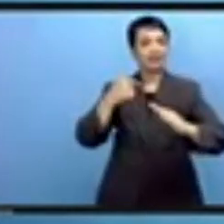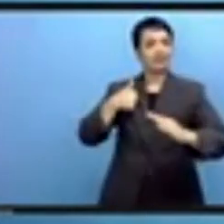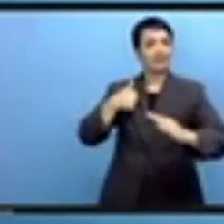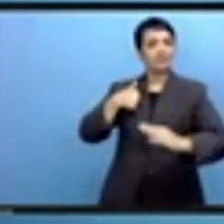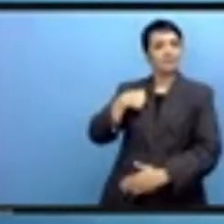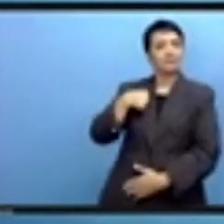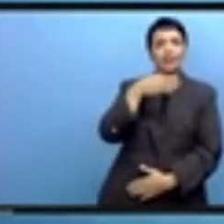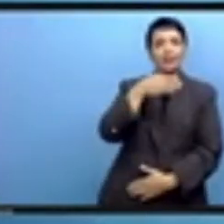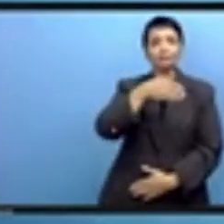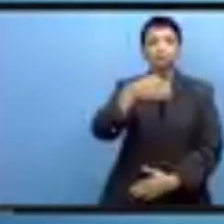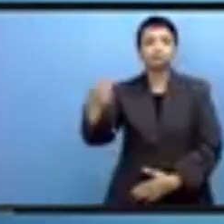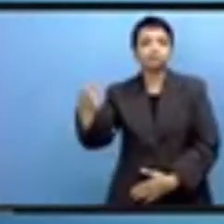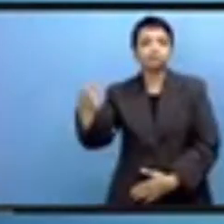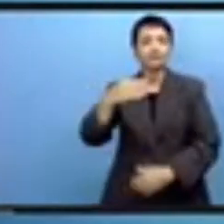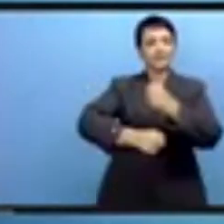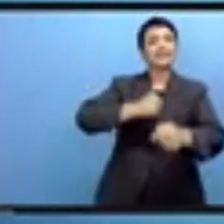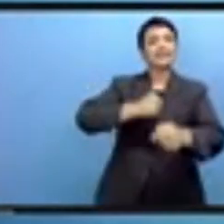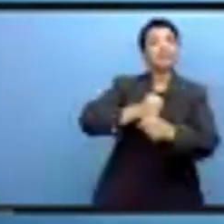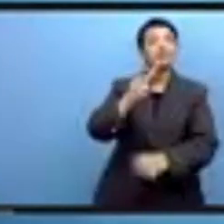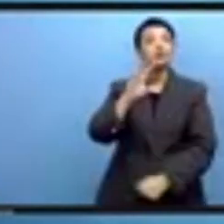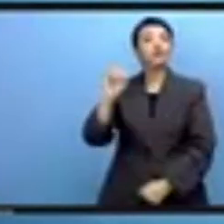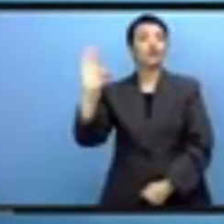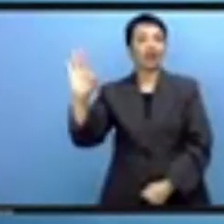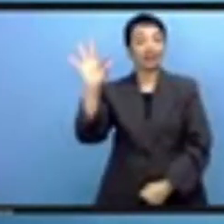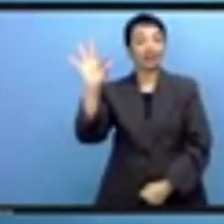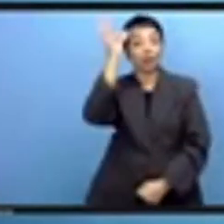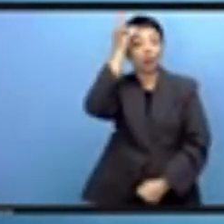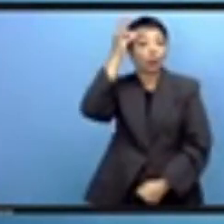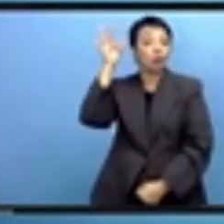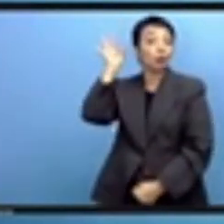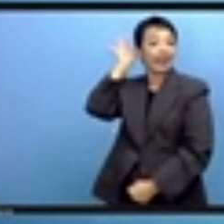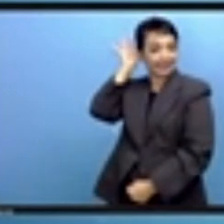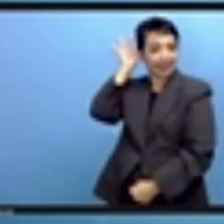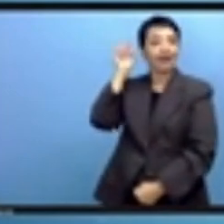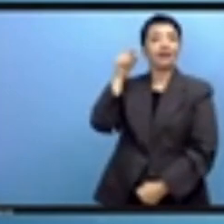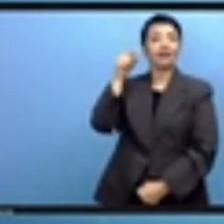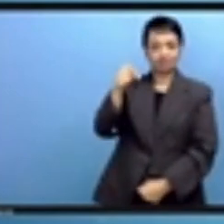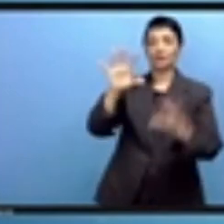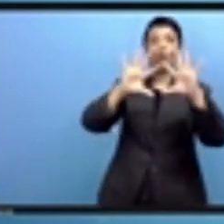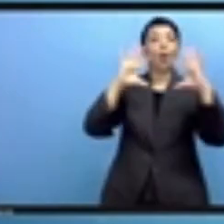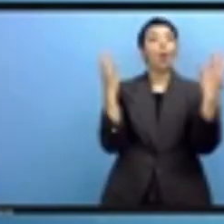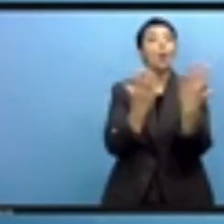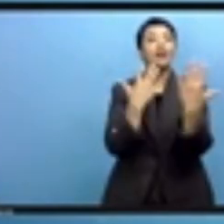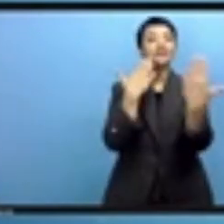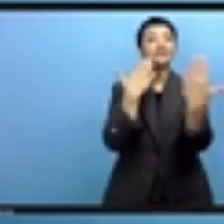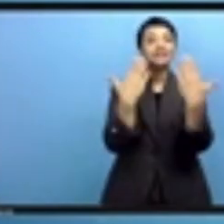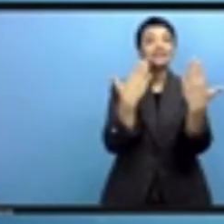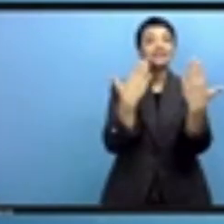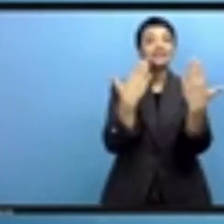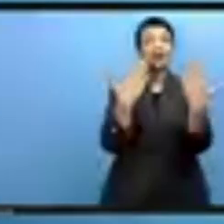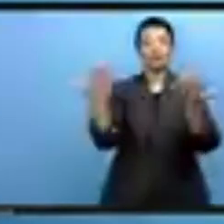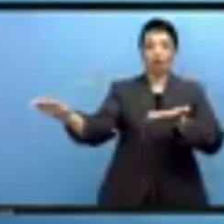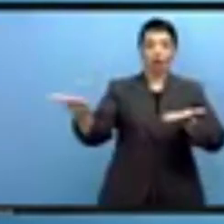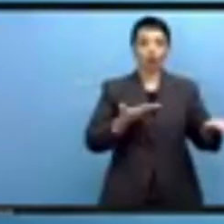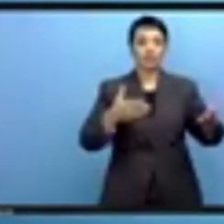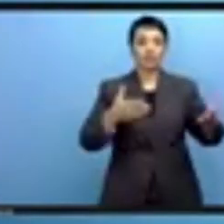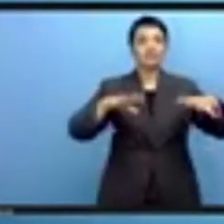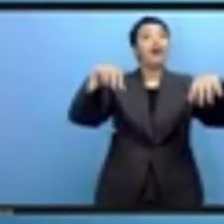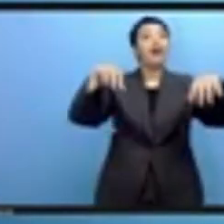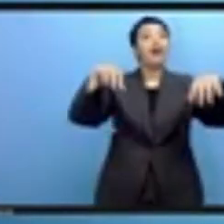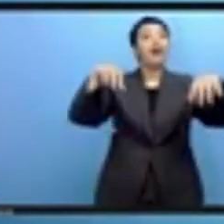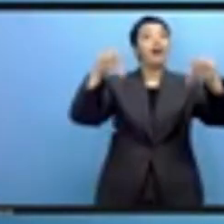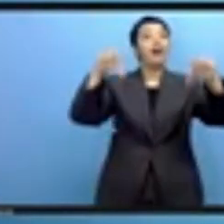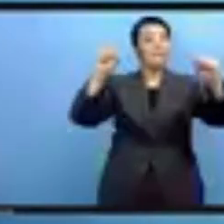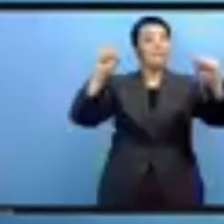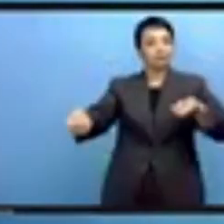于这个一个新的的确呢，我们是参与过2005年的这个全球数字化社